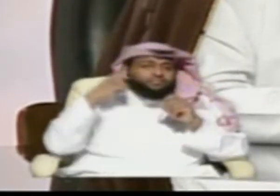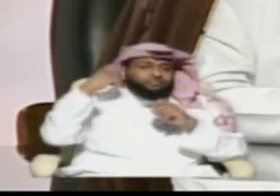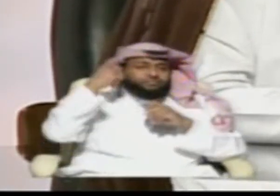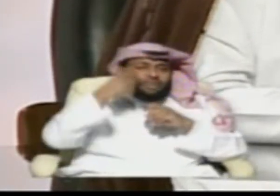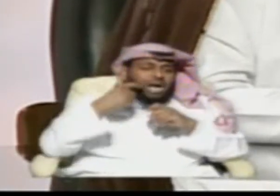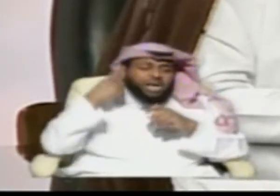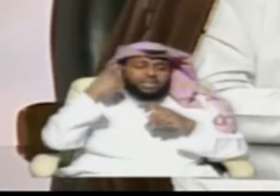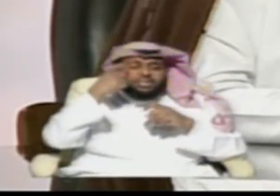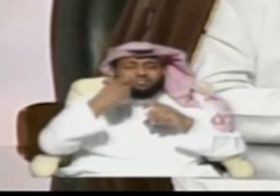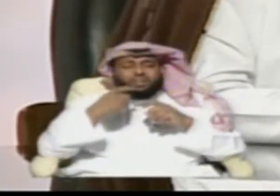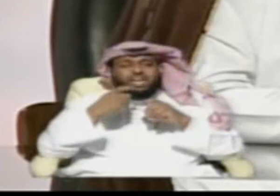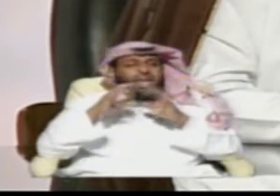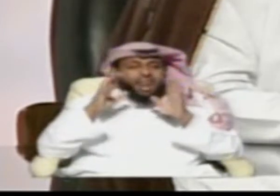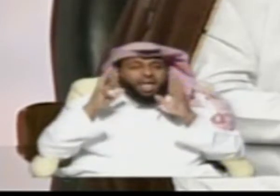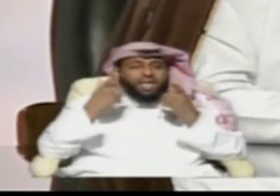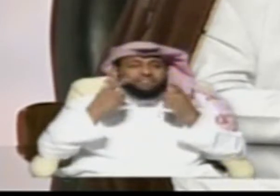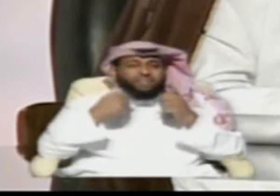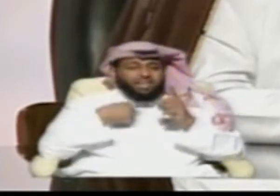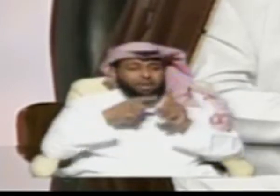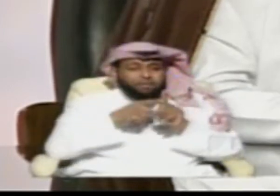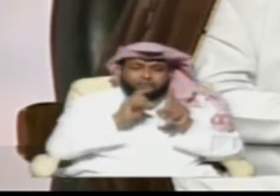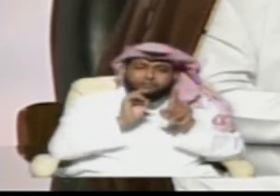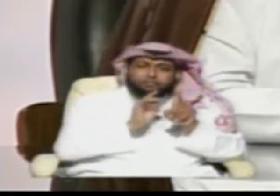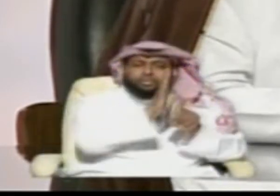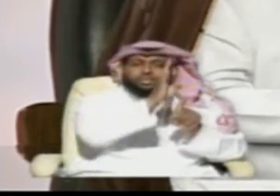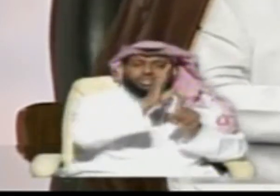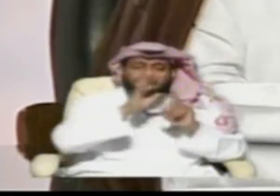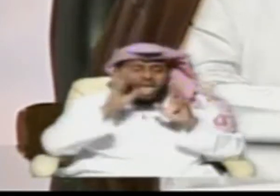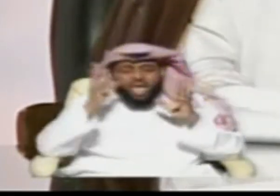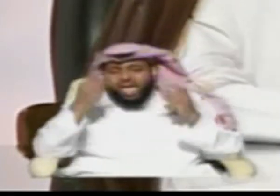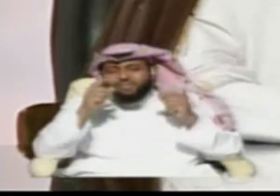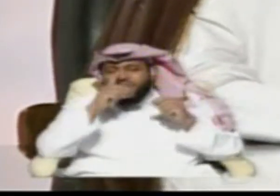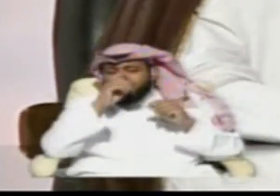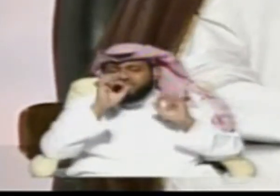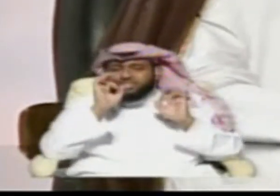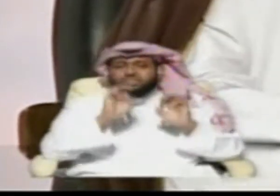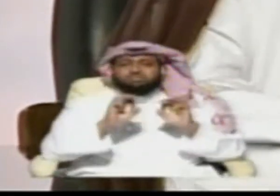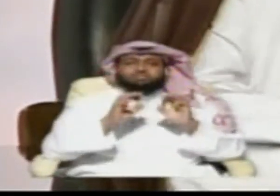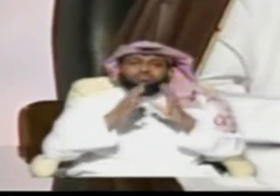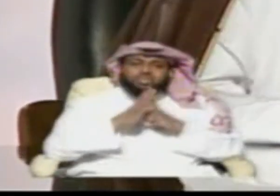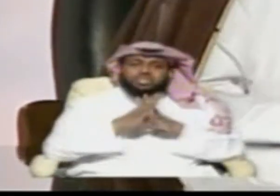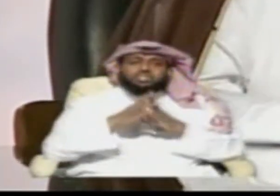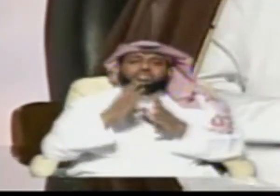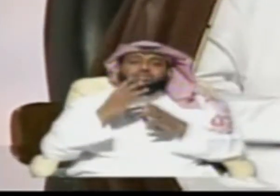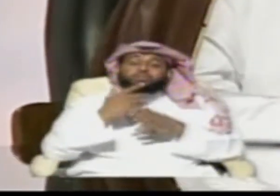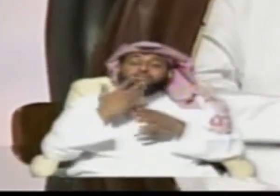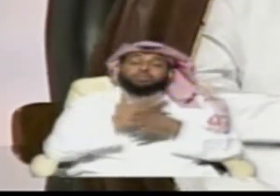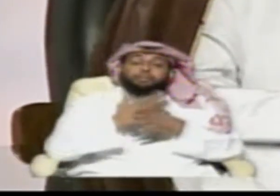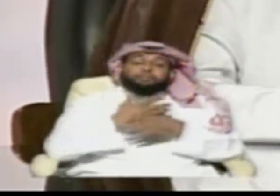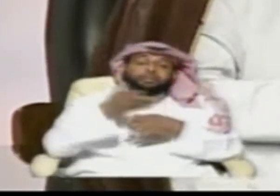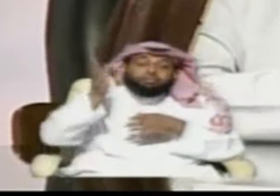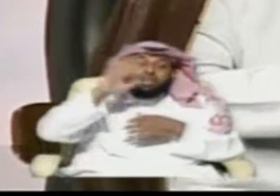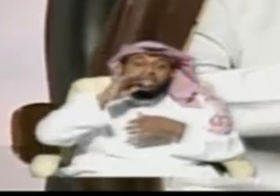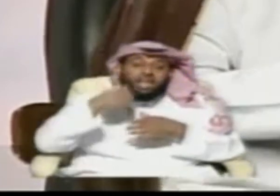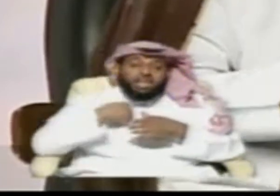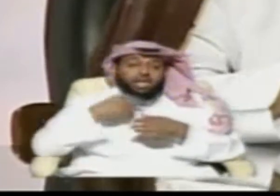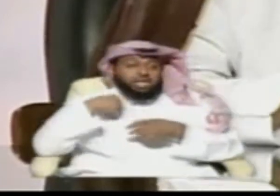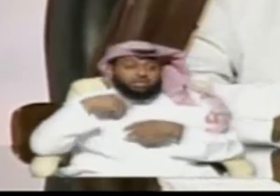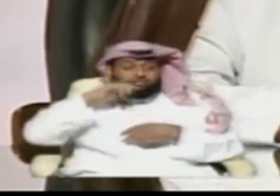وأصحاب التأثير من هذا المنطلق، فإننا سنقع في إشكالية كبرى، لأن